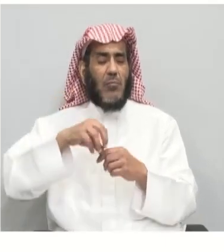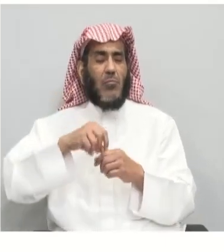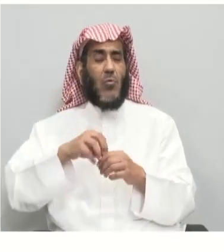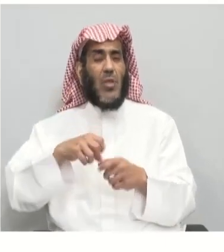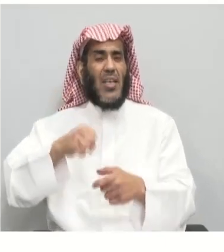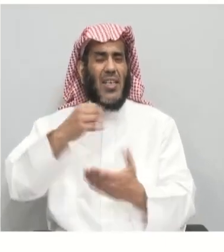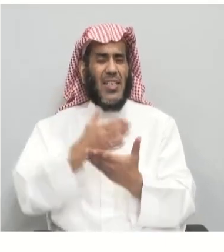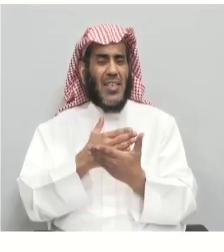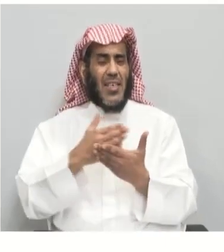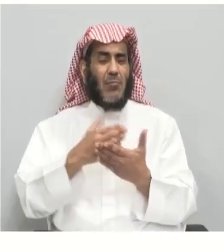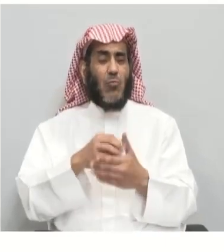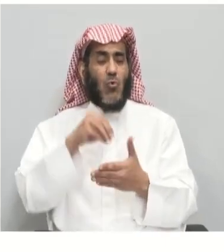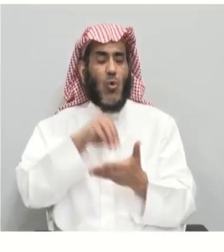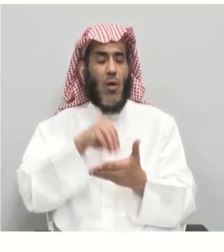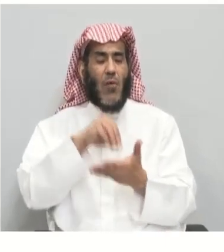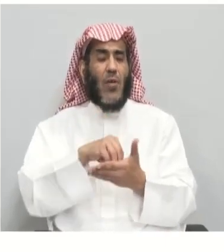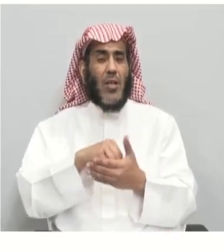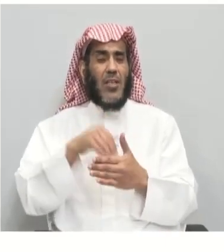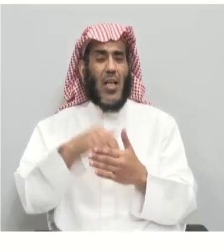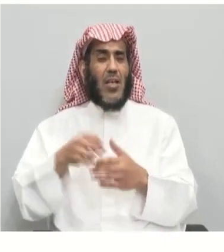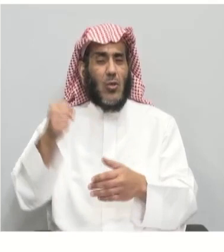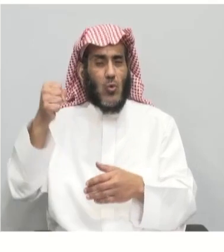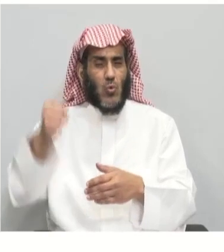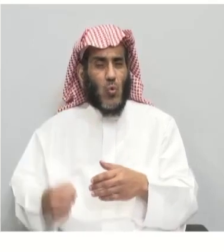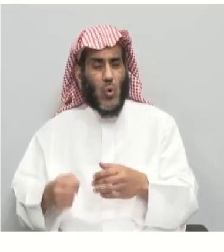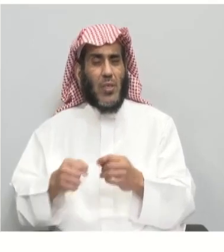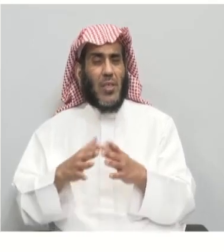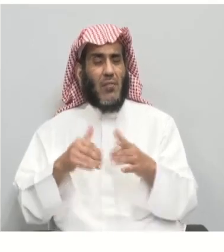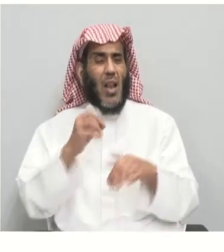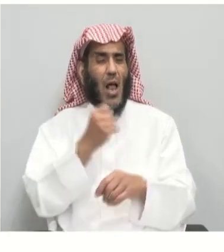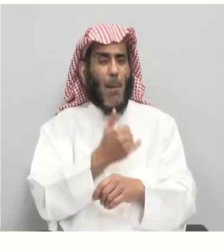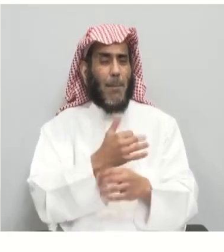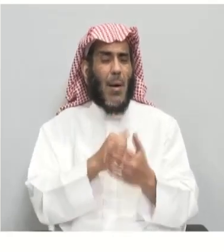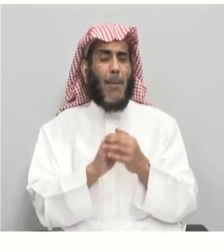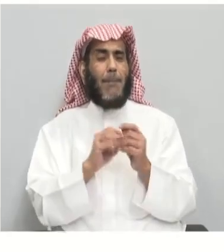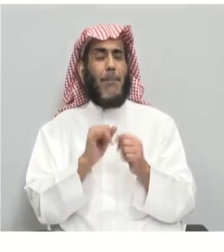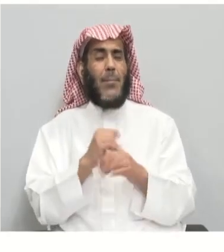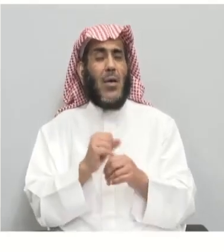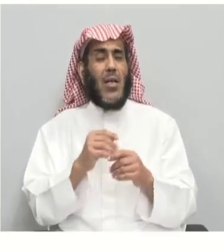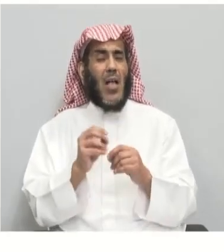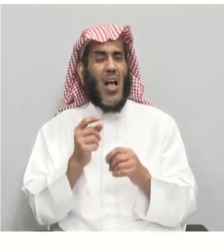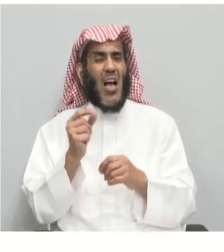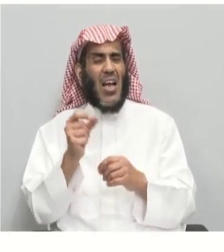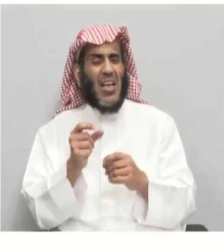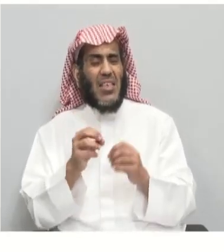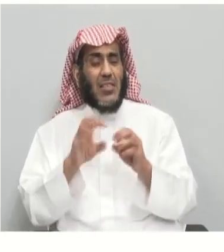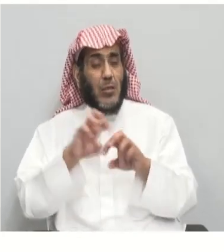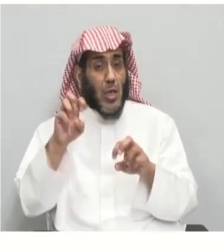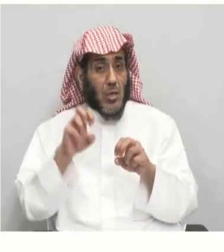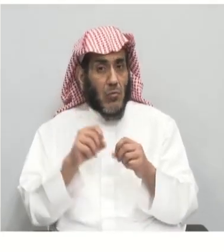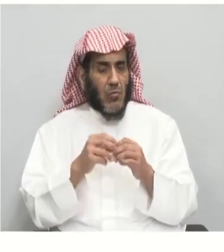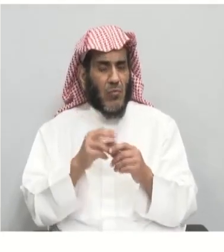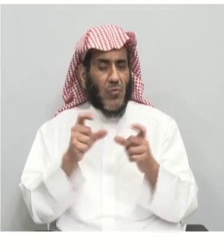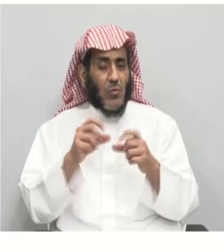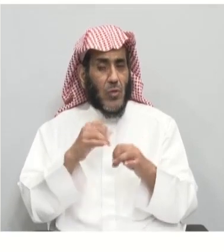كيس الازاحه الذي يوضع داخل صندوق الطرد ايضا اقراص كشف التسرب